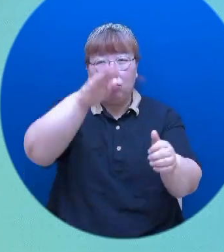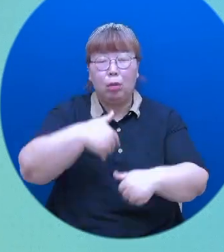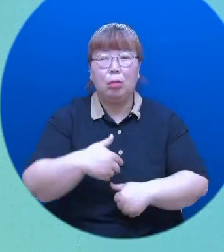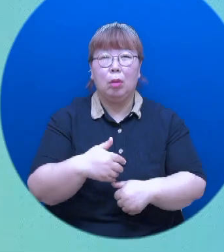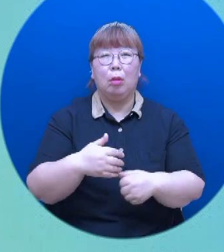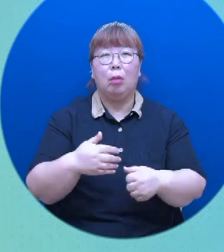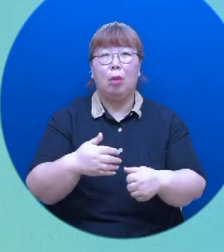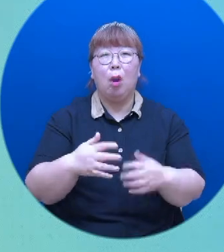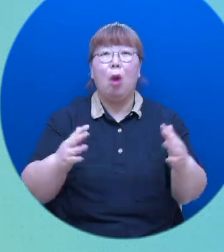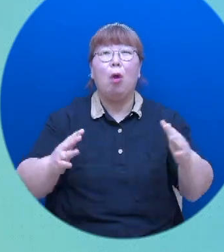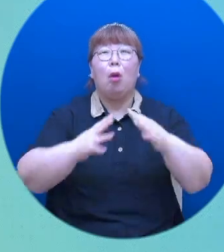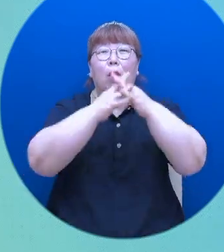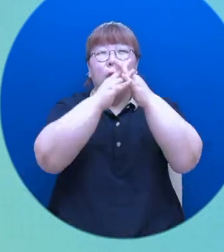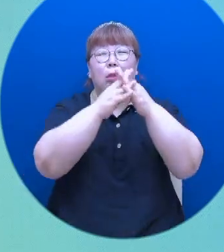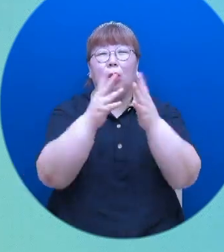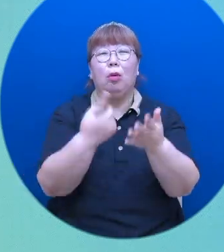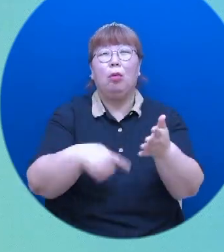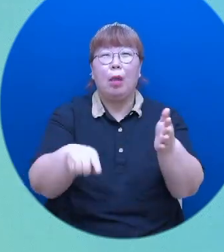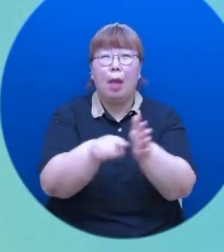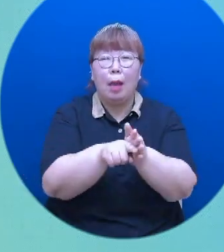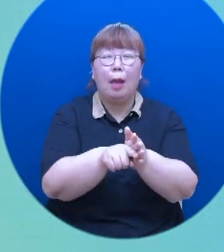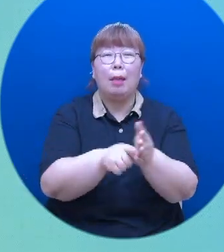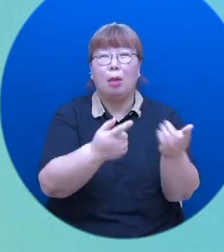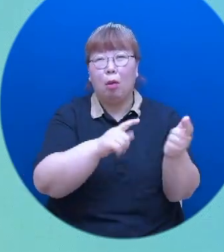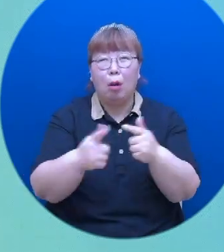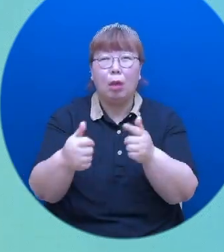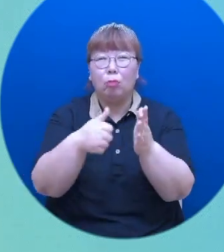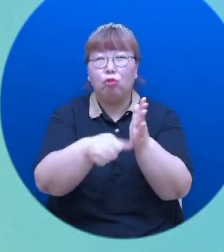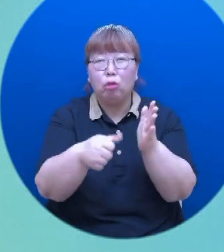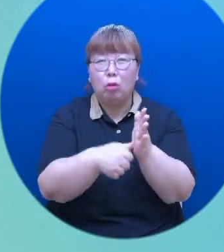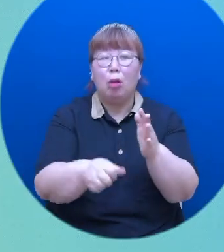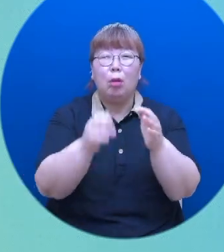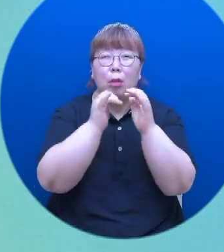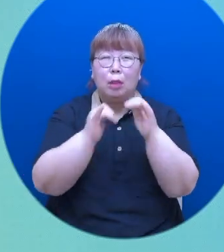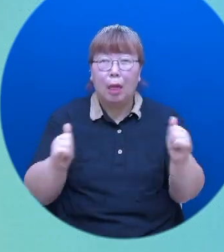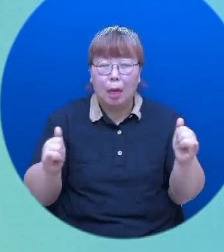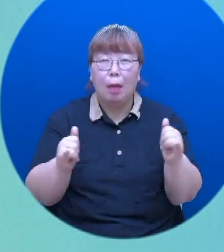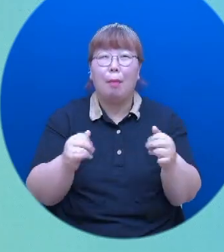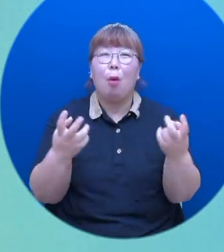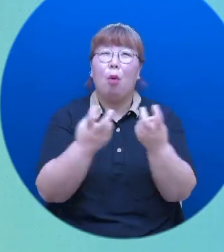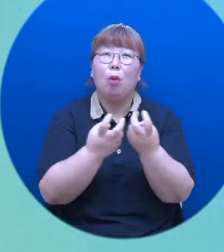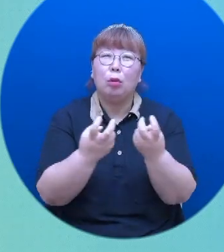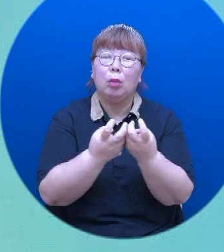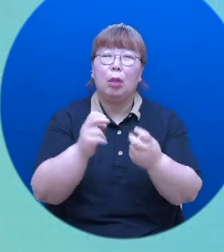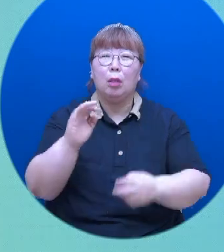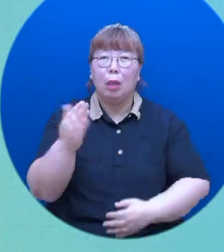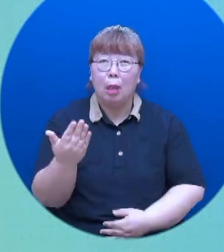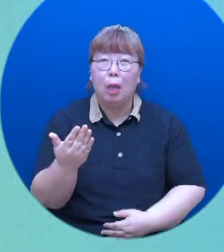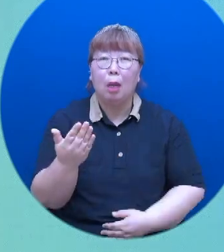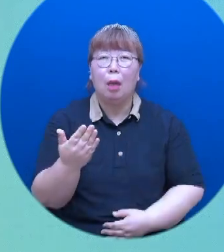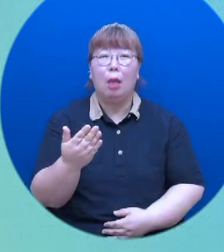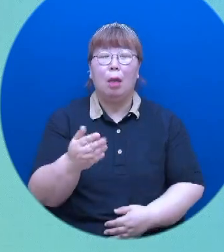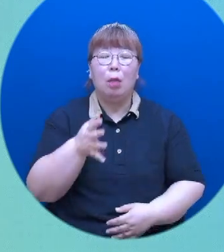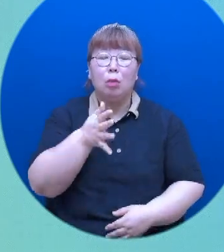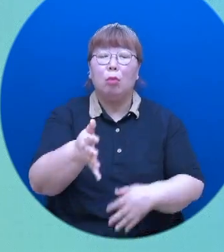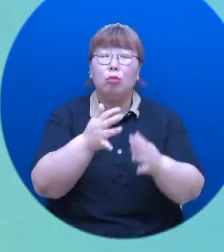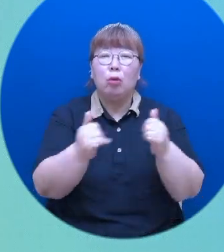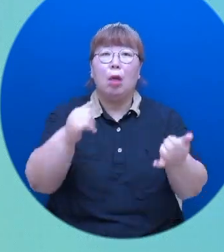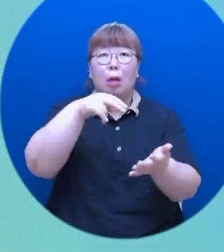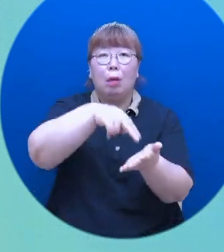건설하는데 자재, 건설 장비, 인력, 공정은 어떻게 될지 전문가